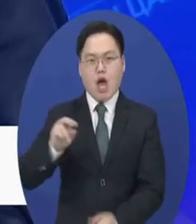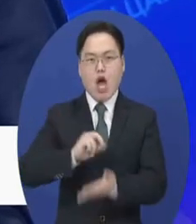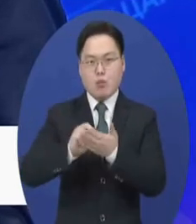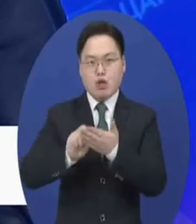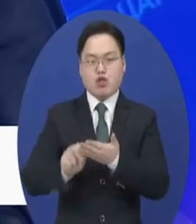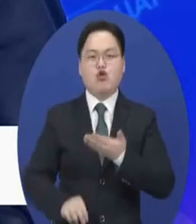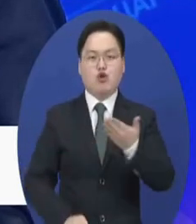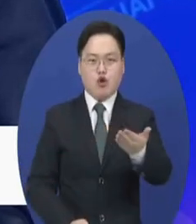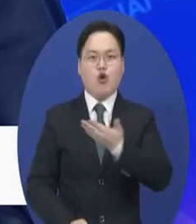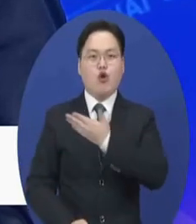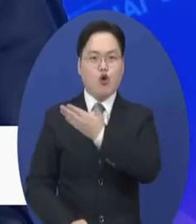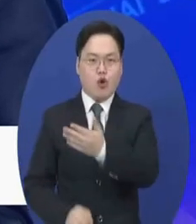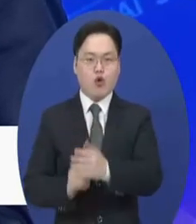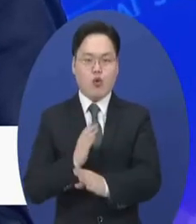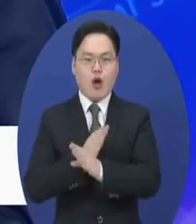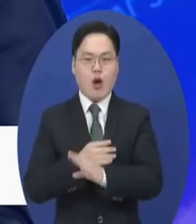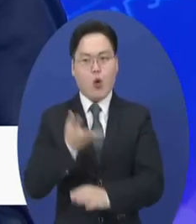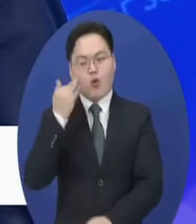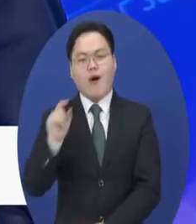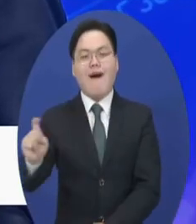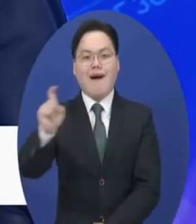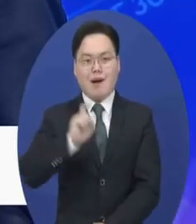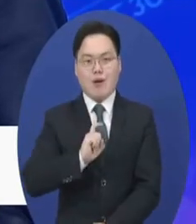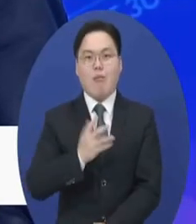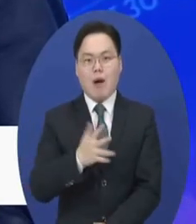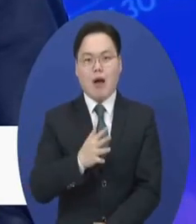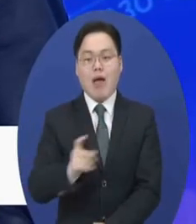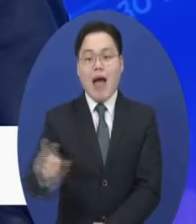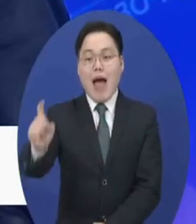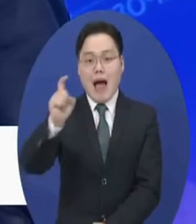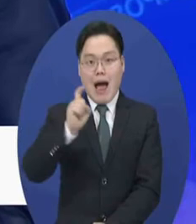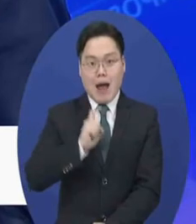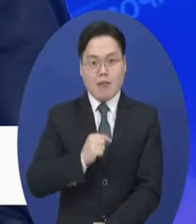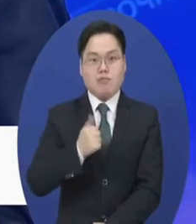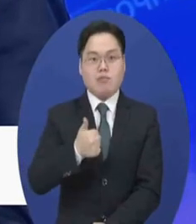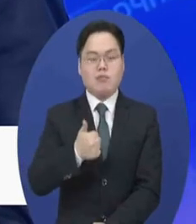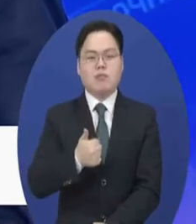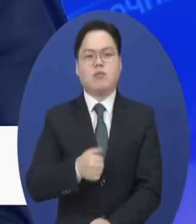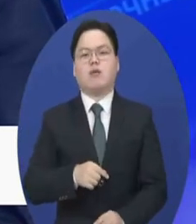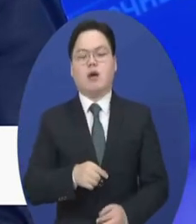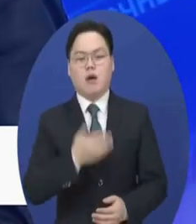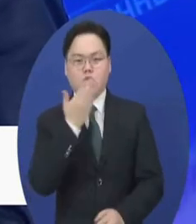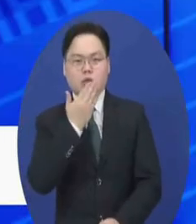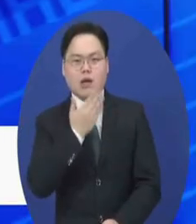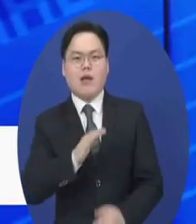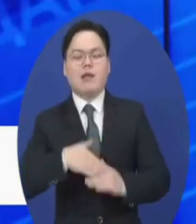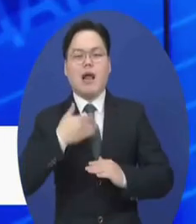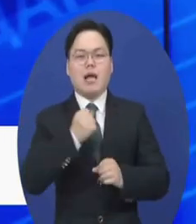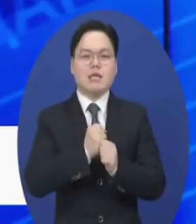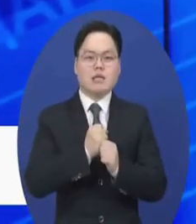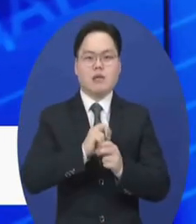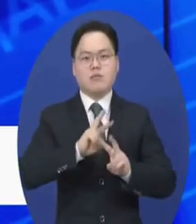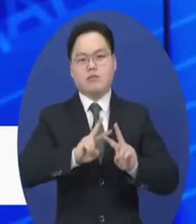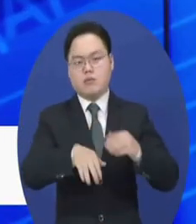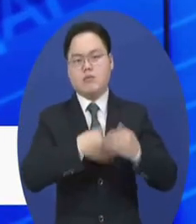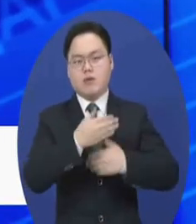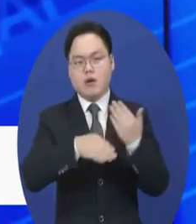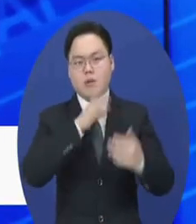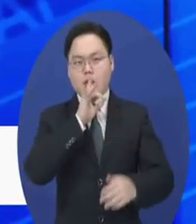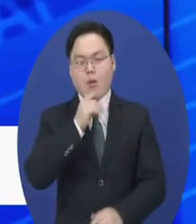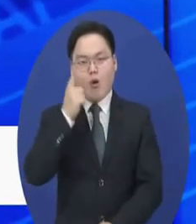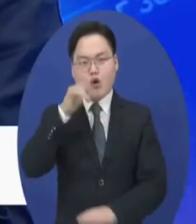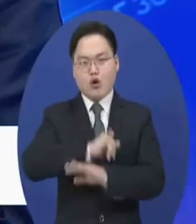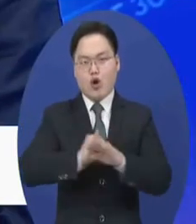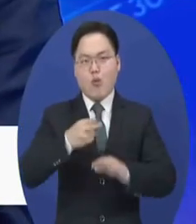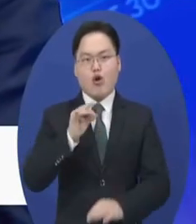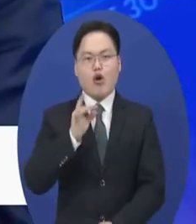бичиг өгчихсэн. За ойрын үед бол хариу нэрнэ. За хариу нэрхтээ зэрэг бид нар бол энэ хариунаас нь шалтгаалаад дараачийн арга хэмжээг авна. Монгол Улсын прокурорын байгууллагууд